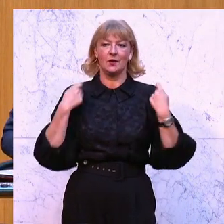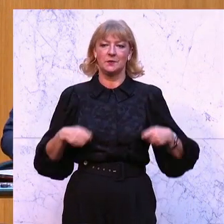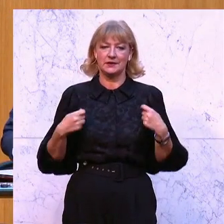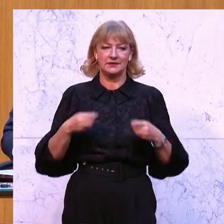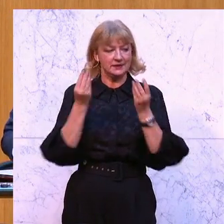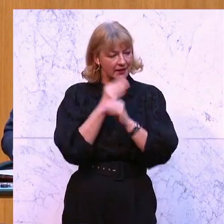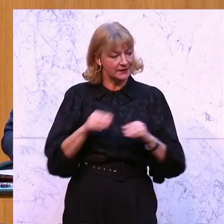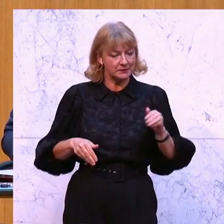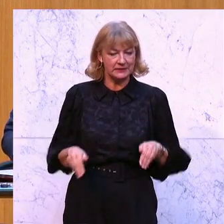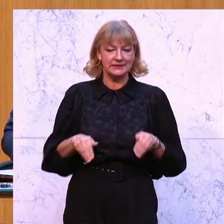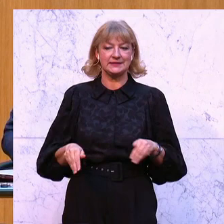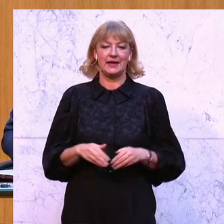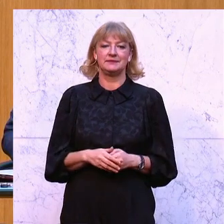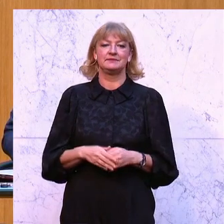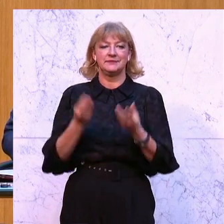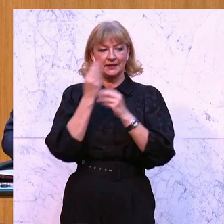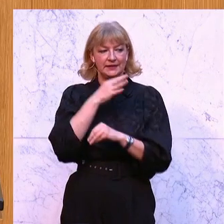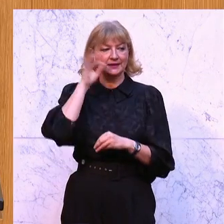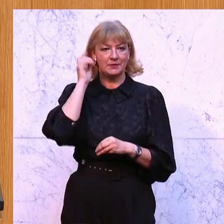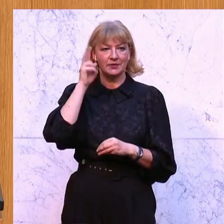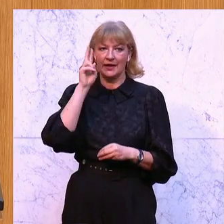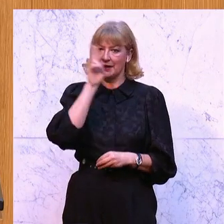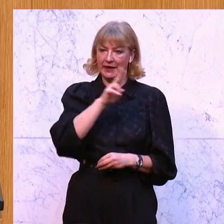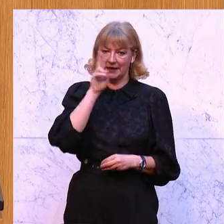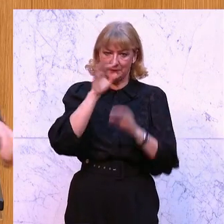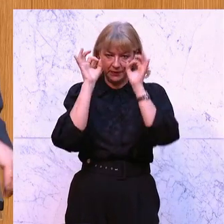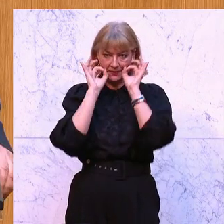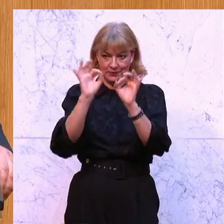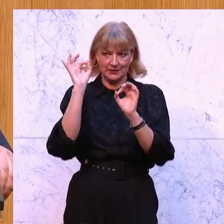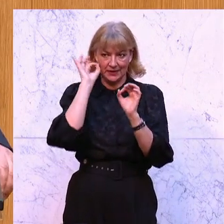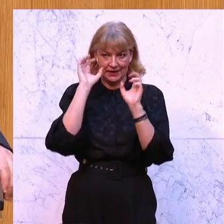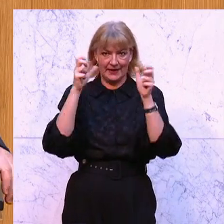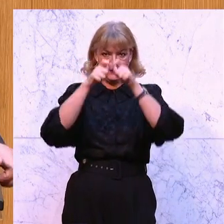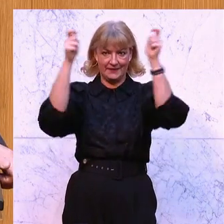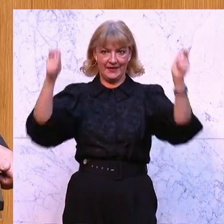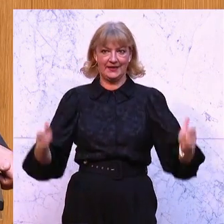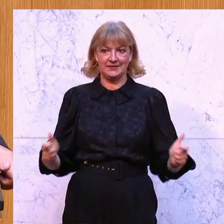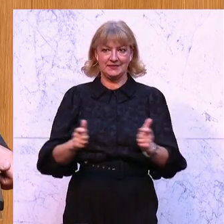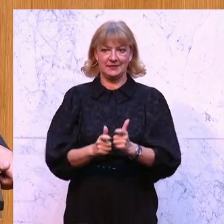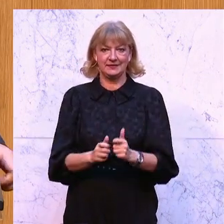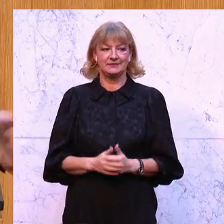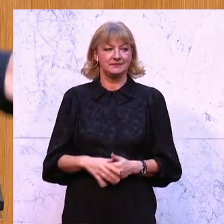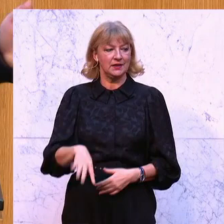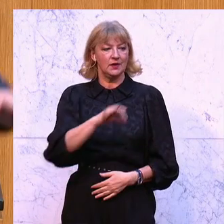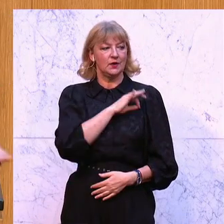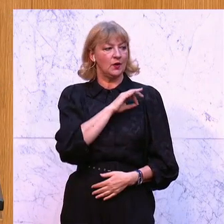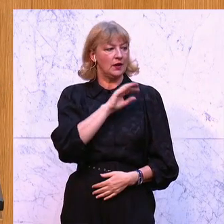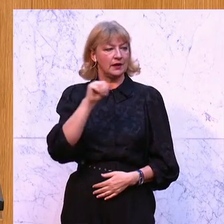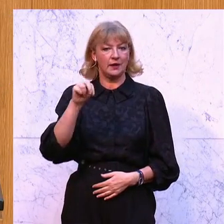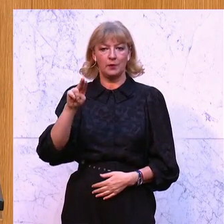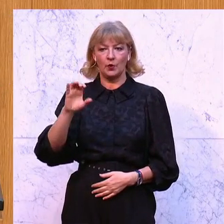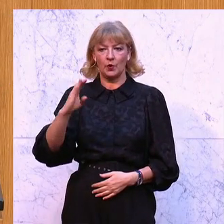geehrter Minister, sehr geehrte Damen und Herren, liebe Zuseherinnen von den Fernsehschirmen. Kollege Muchitsch hat